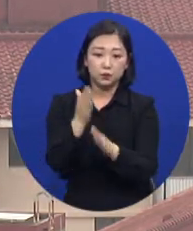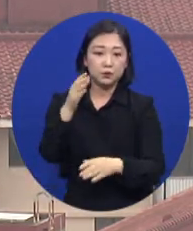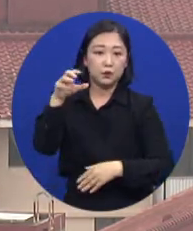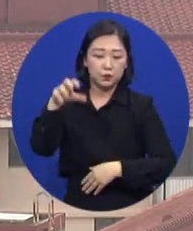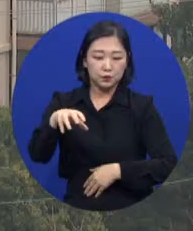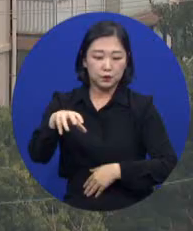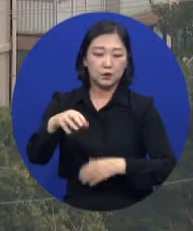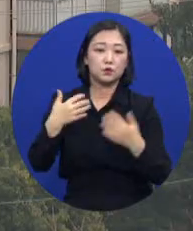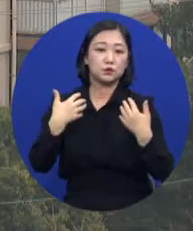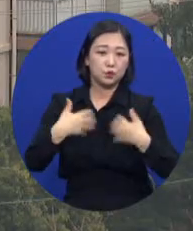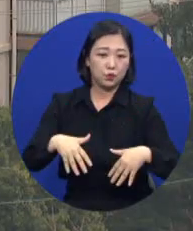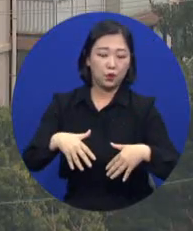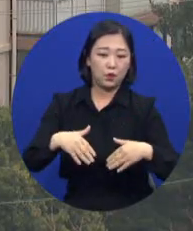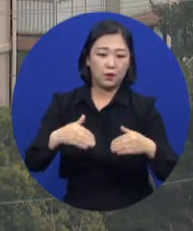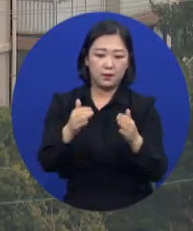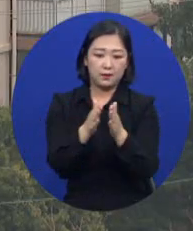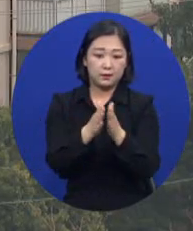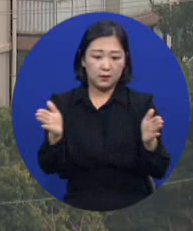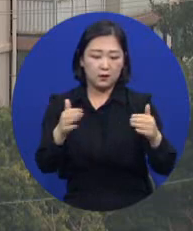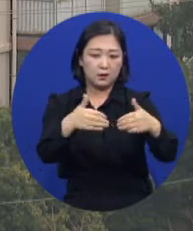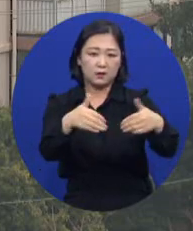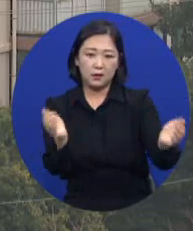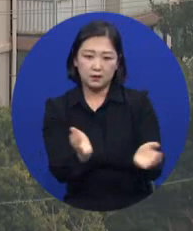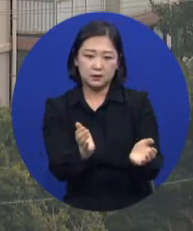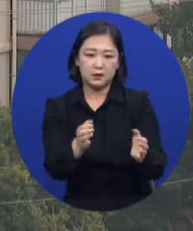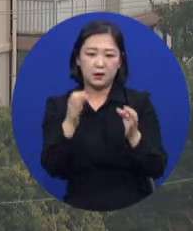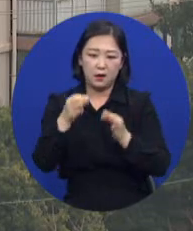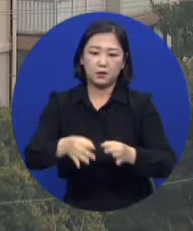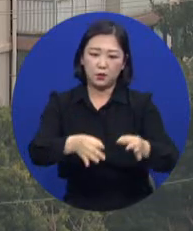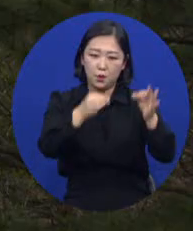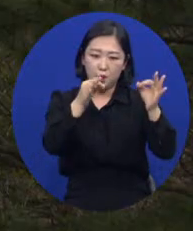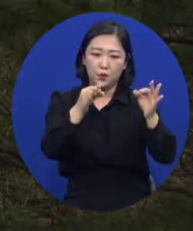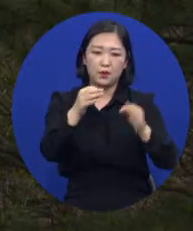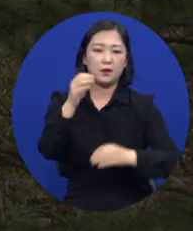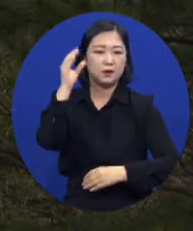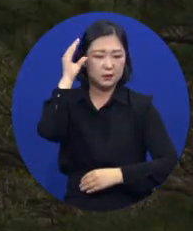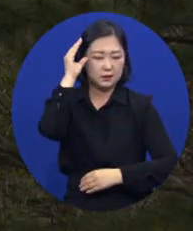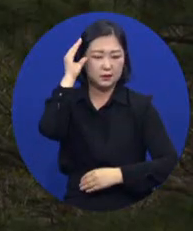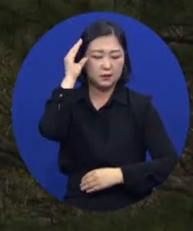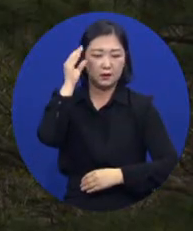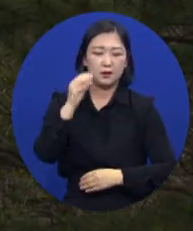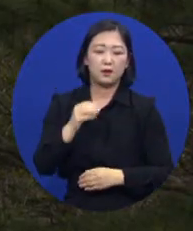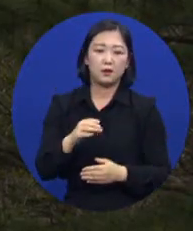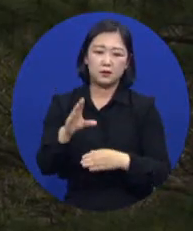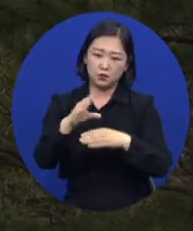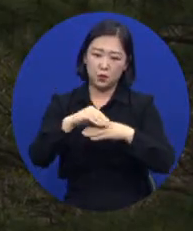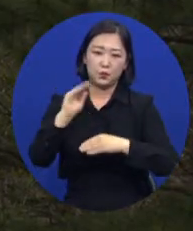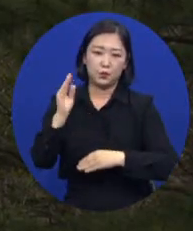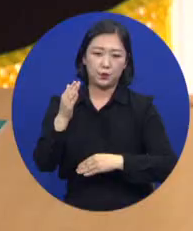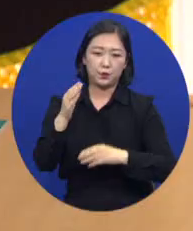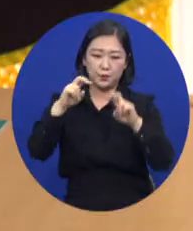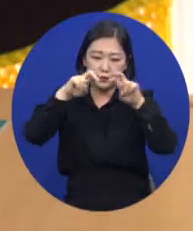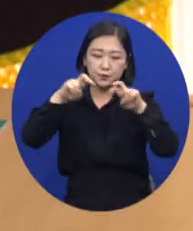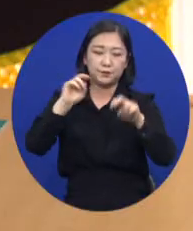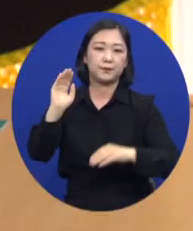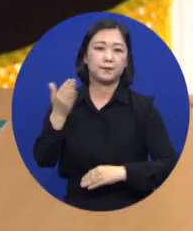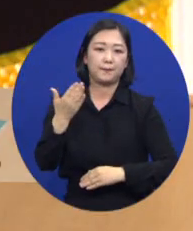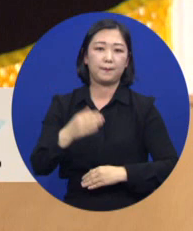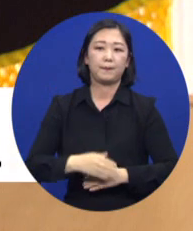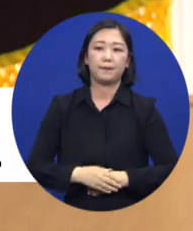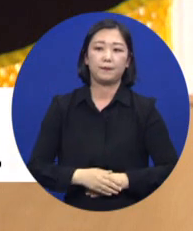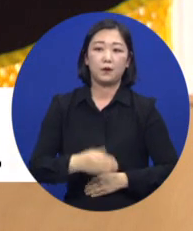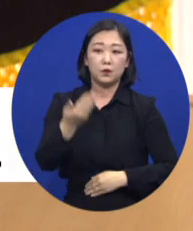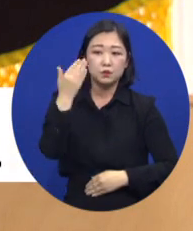입지 조건에다 대단지 아파트란 점에서 가격이 더 오를 것이라는 기대 심리가 작용한 것으로 분석됩니다.